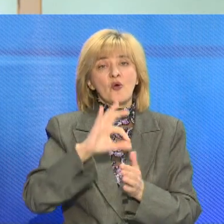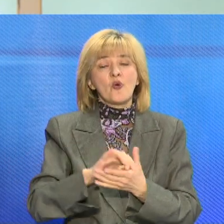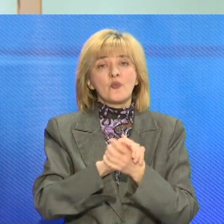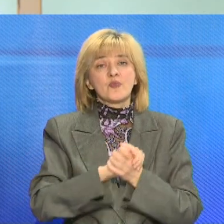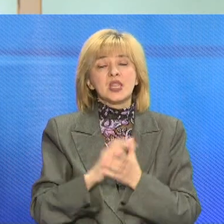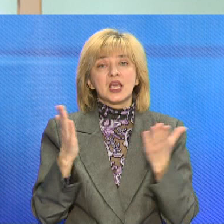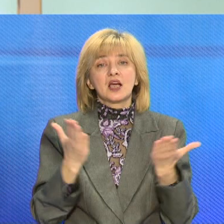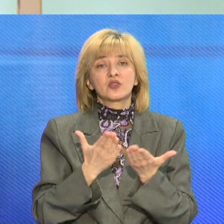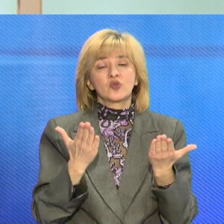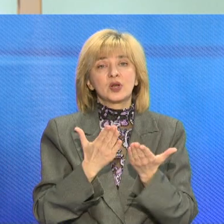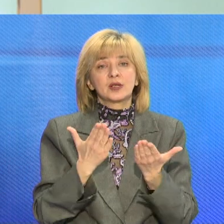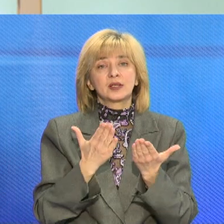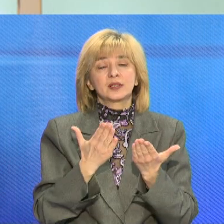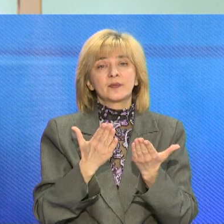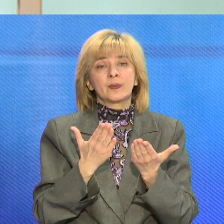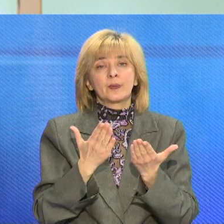который...